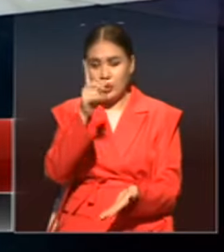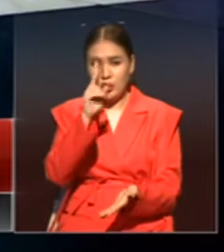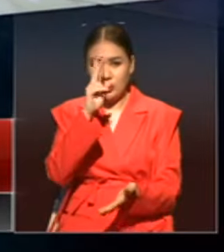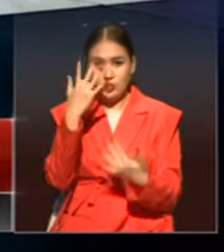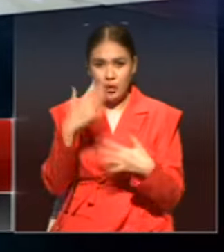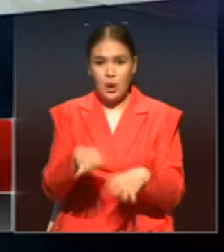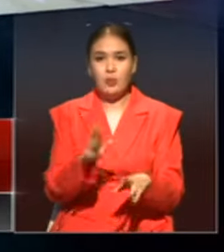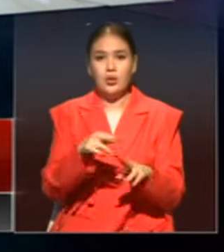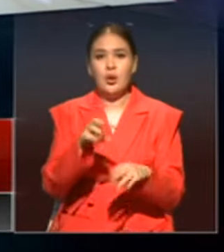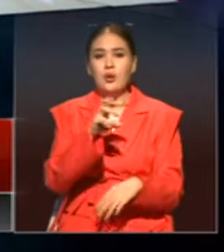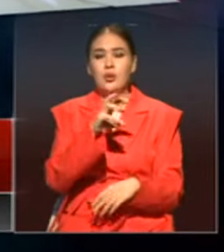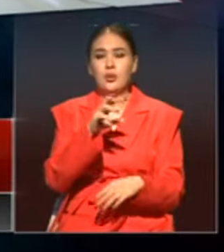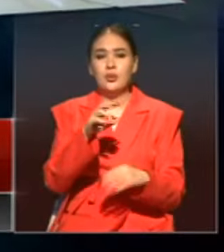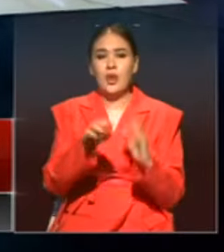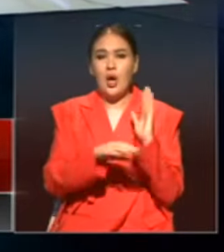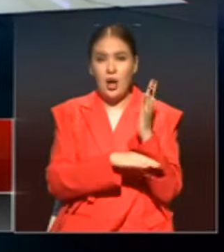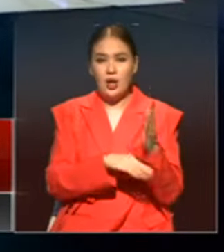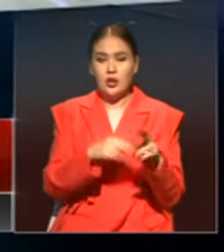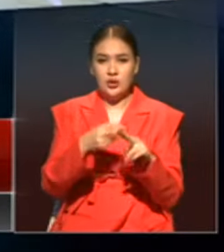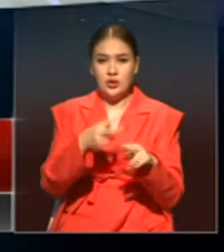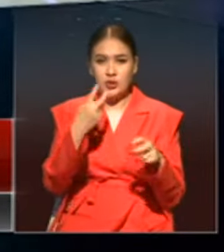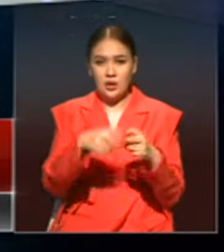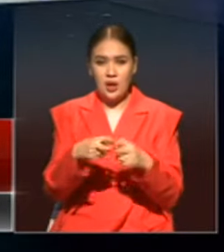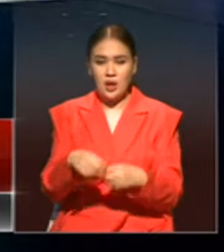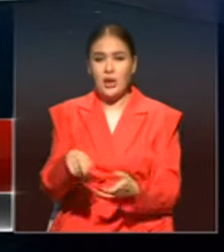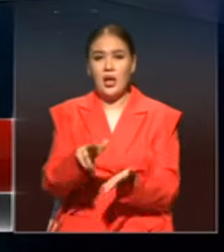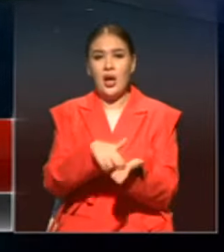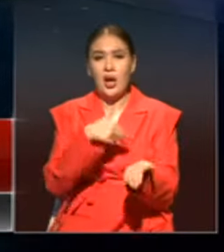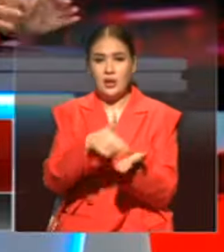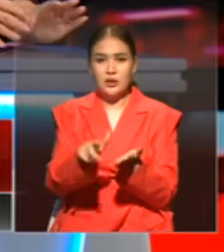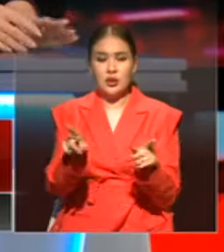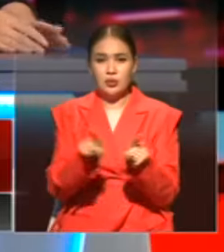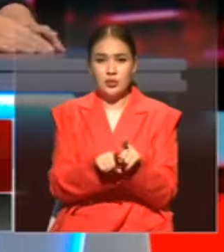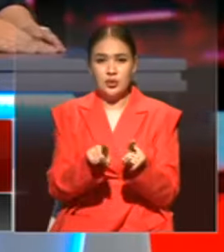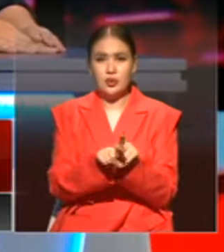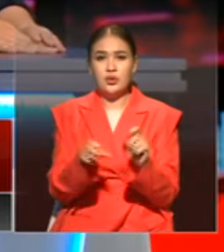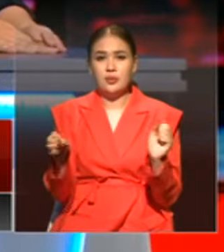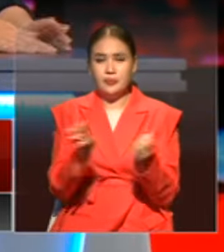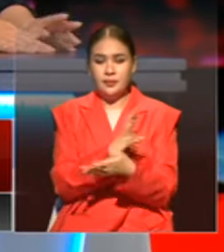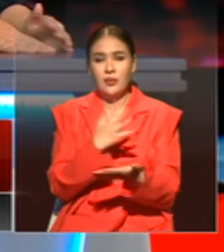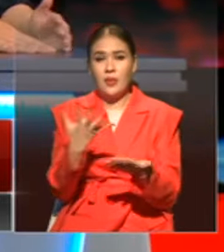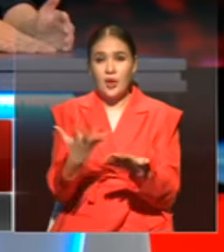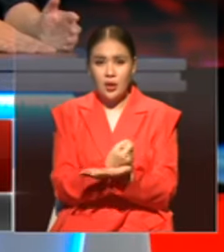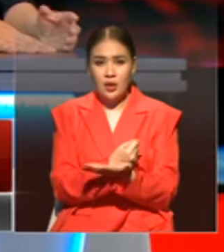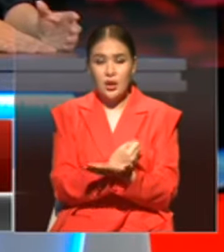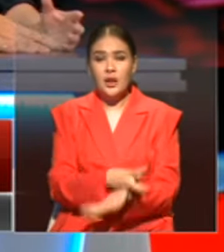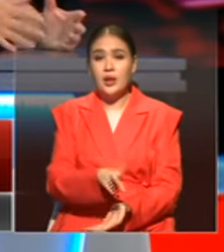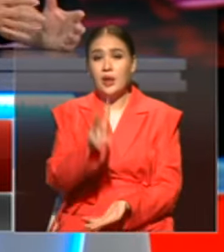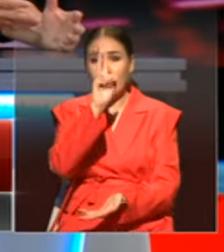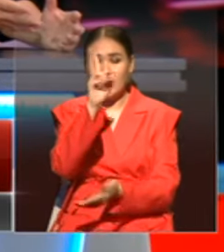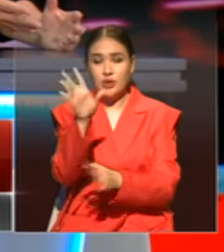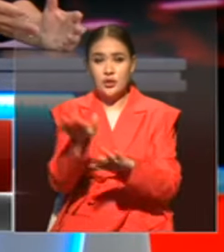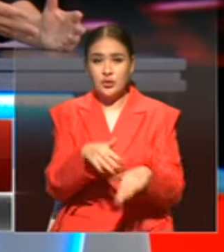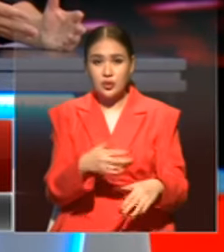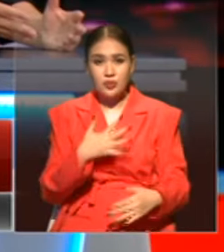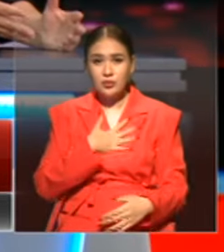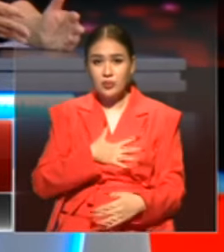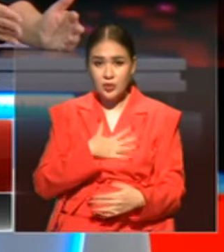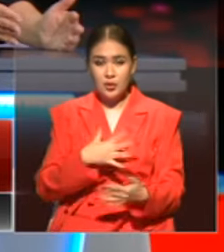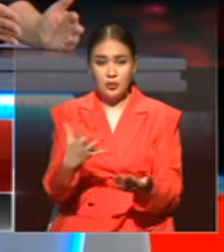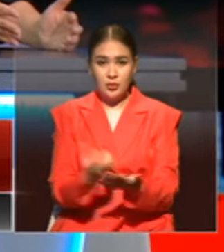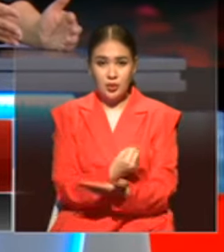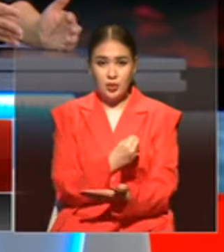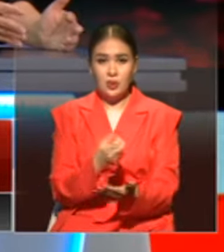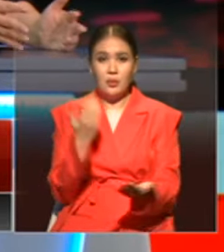кейін ағаш ол шіріп кетеді. Үстіне жаңағы краскасы тоже шығып кетеді. И ол екі жылдан кейін ол жаңа жарамсыз болған соң жаңағы